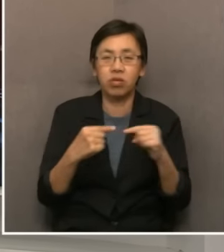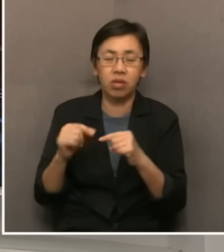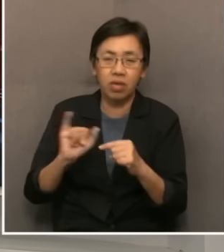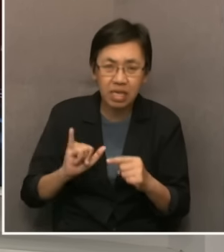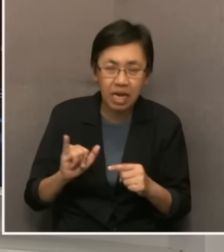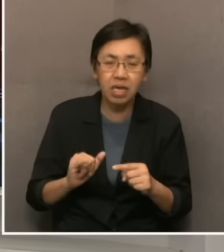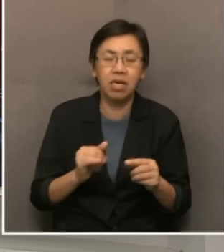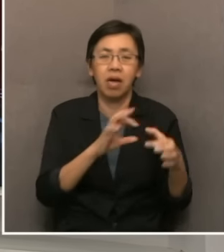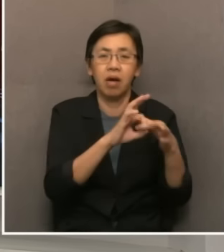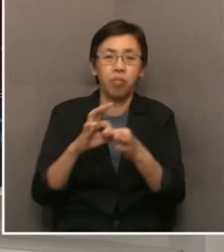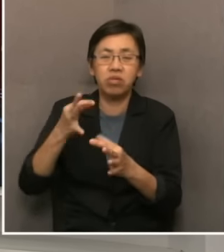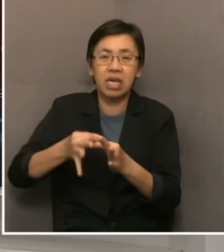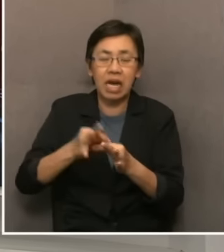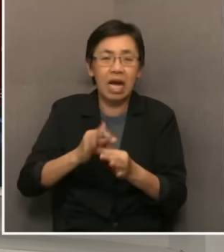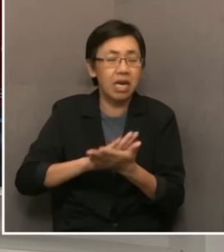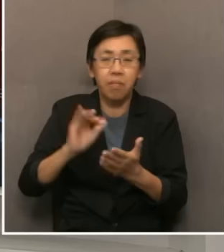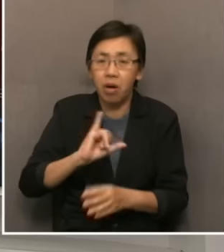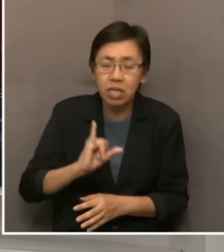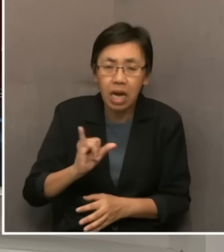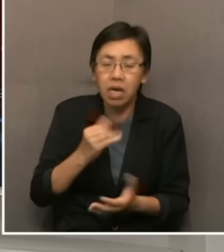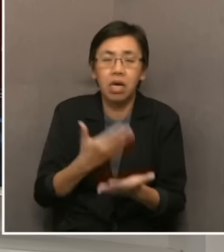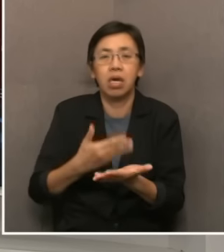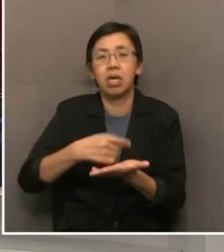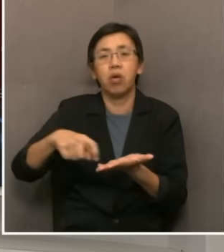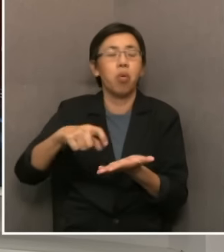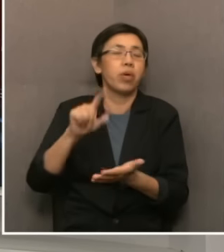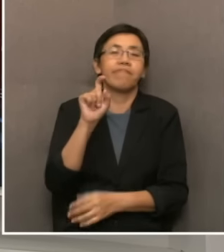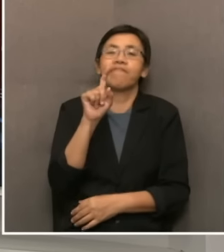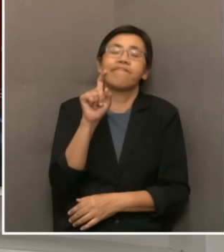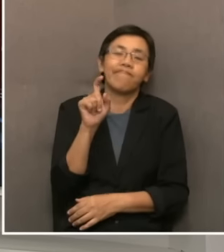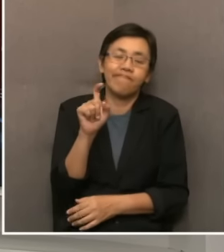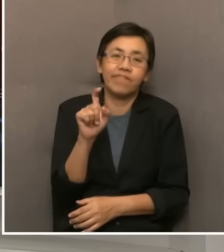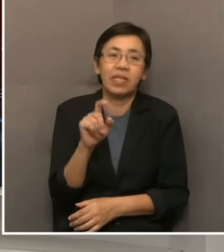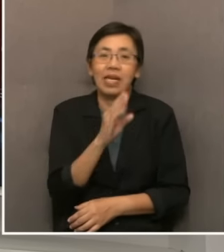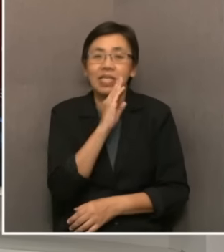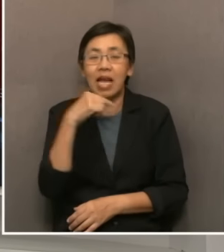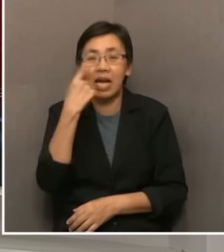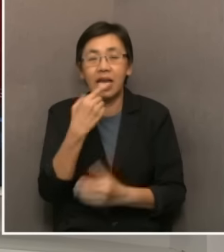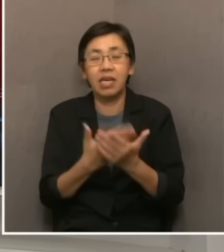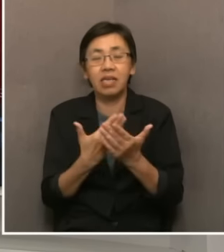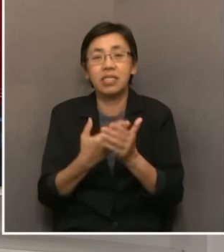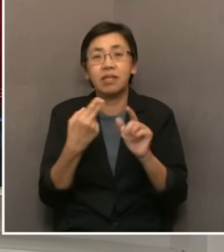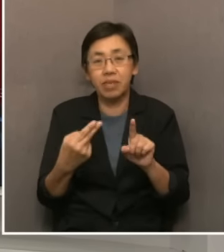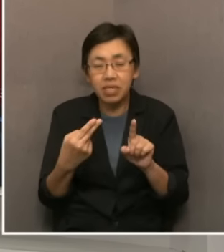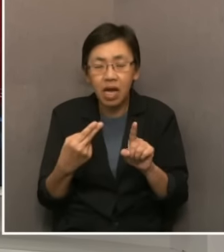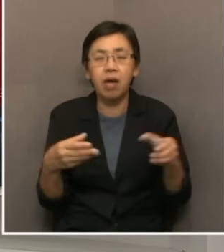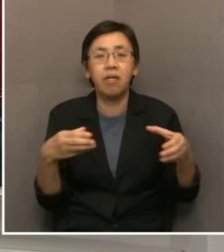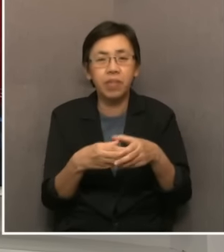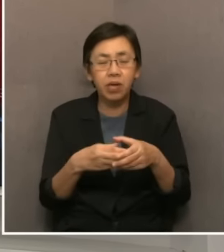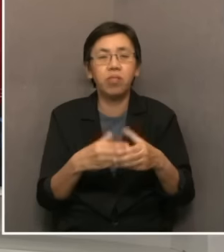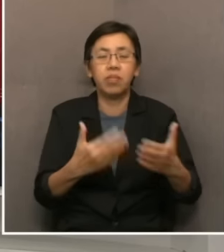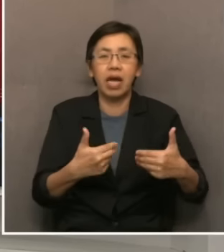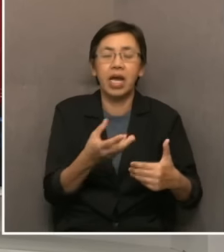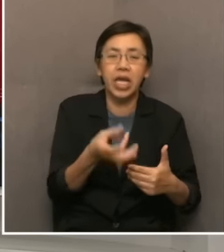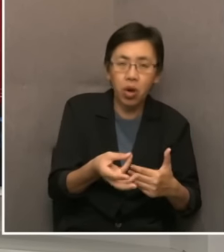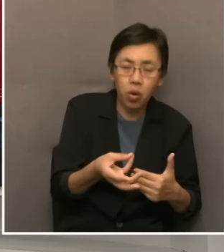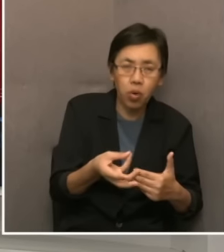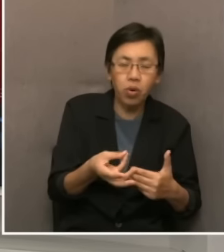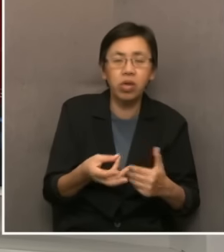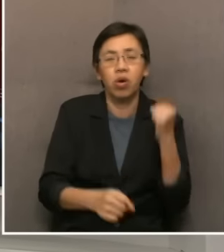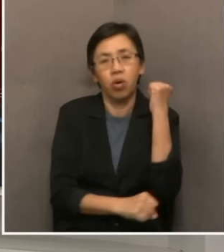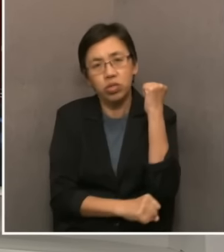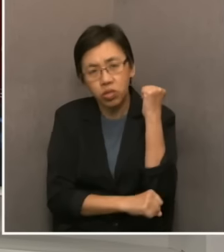นี้นะคะก็จะไม่ได้รับเงินแล้วเพราะถือว่าผู้ที่มีสิทธิ์ได้รับเงิน 10,000 บาทในเฟสแรกเป็นกลุ่มเปราะบางเนี่ยไม่ประสงค์ที่จะรับ